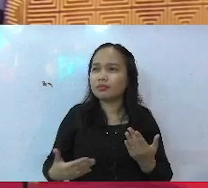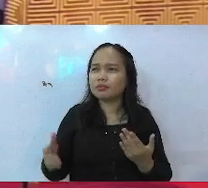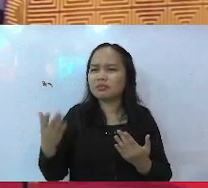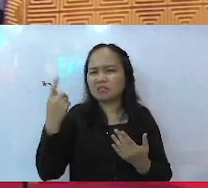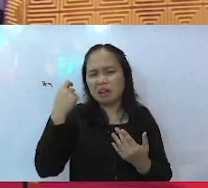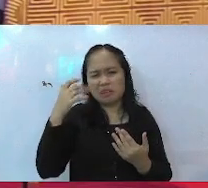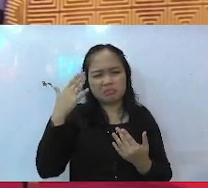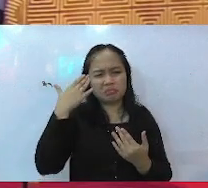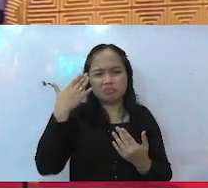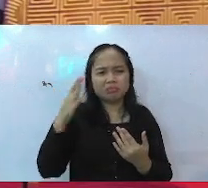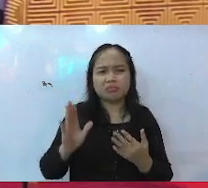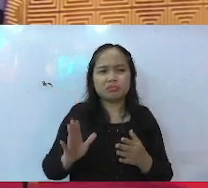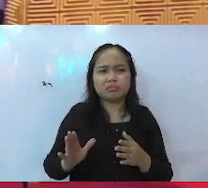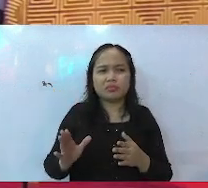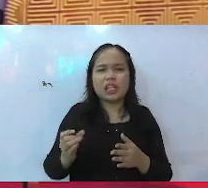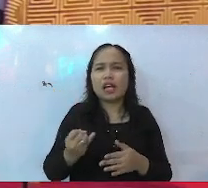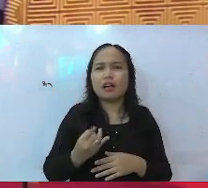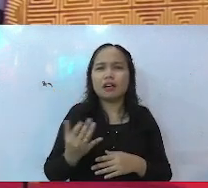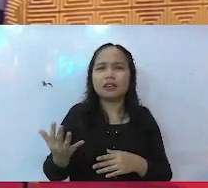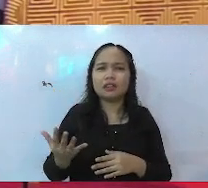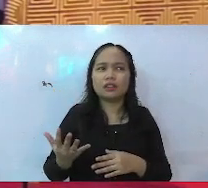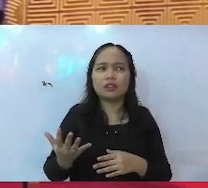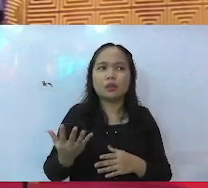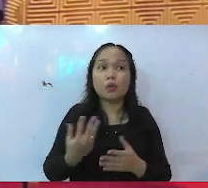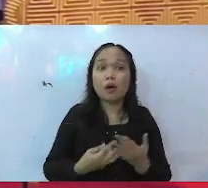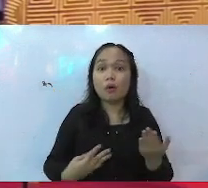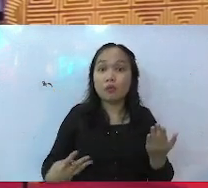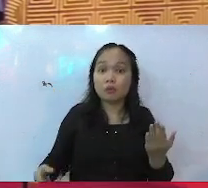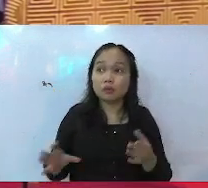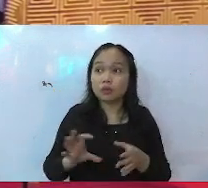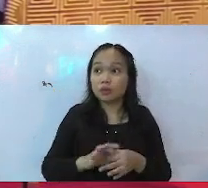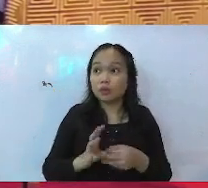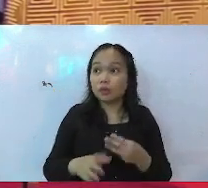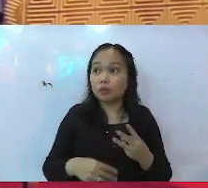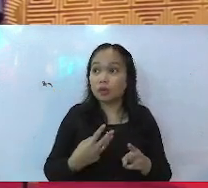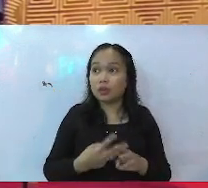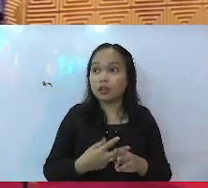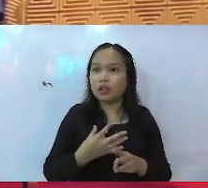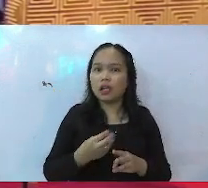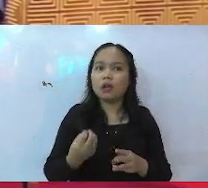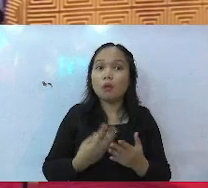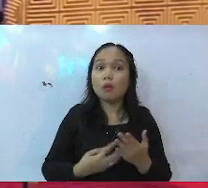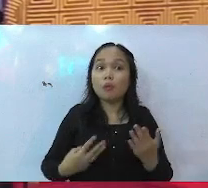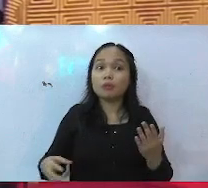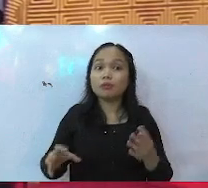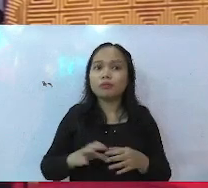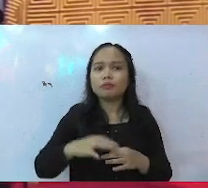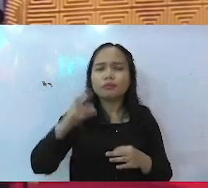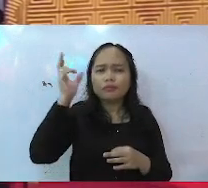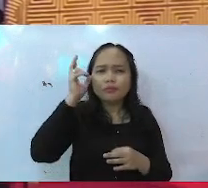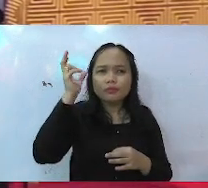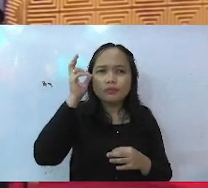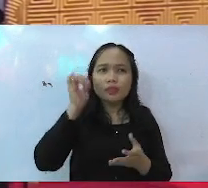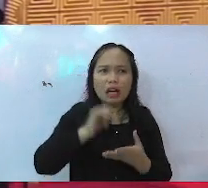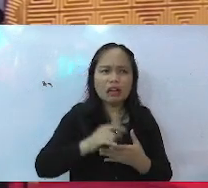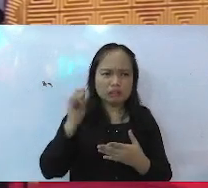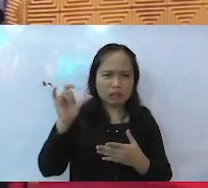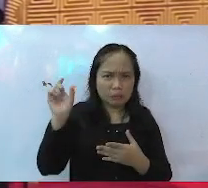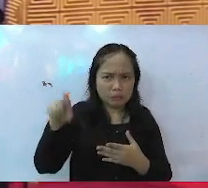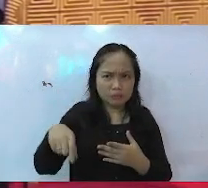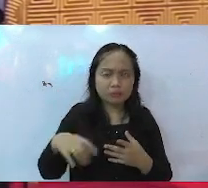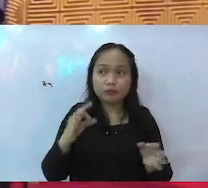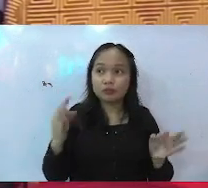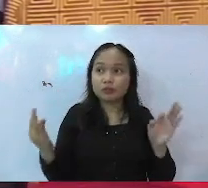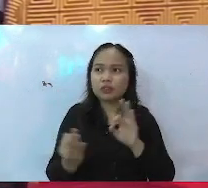kung ilan yung mga ah weapons of this world And the weapons of the devil n haharapin nila kaya nga ang